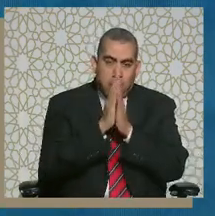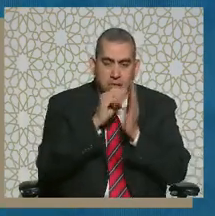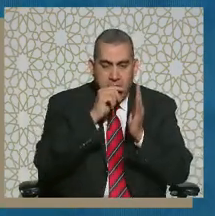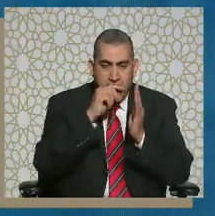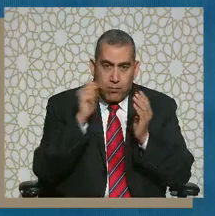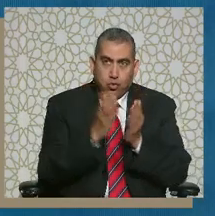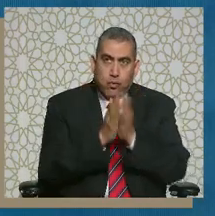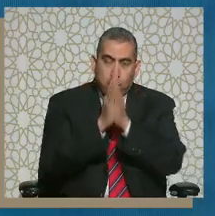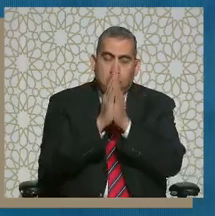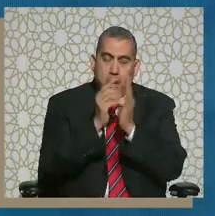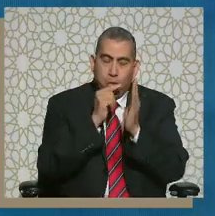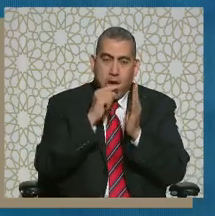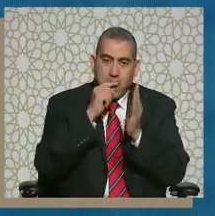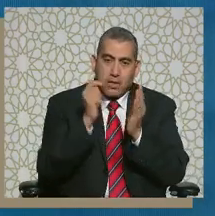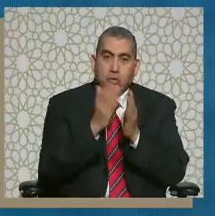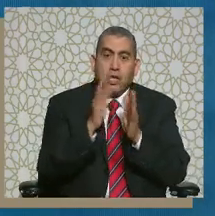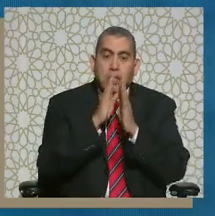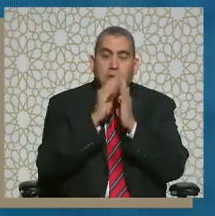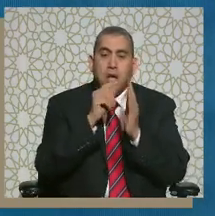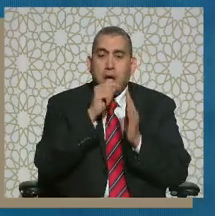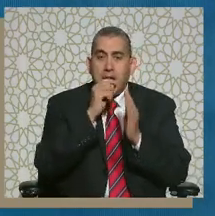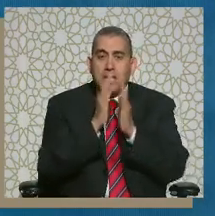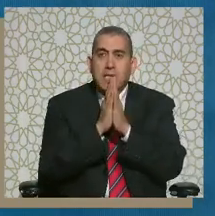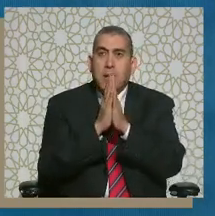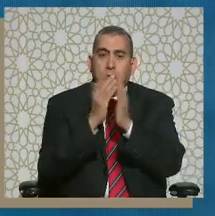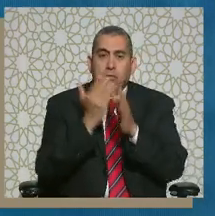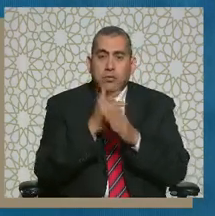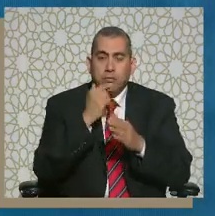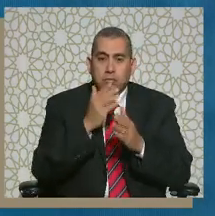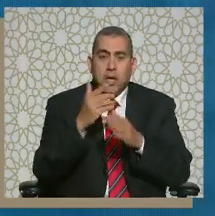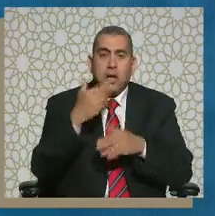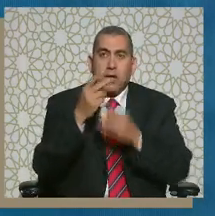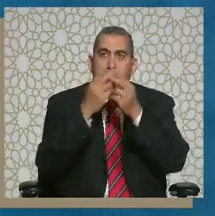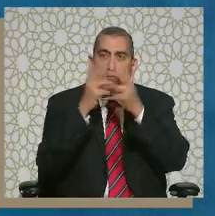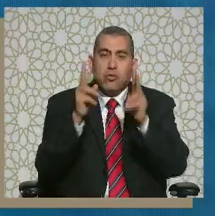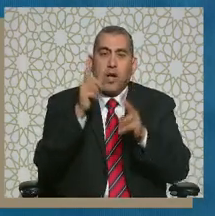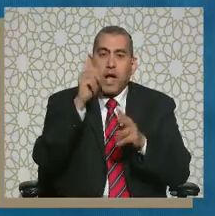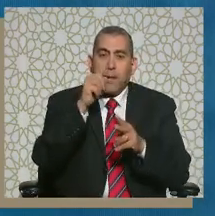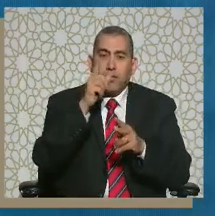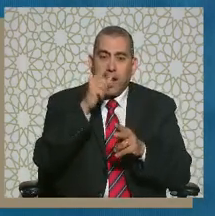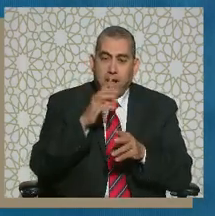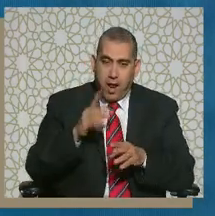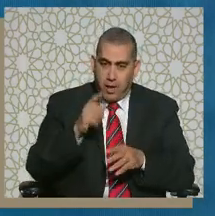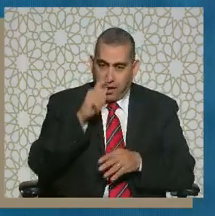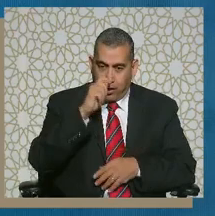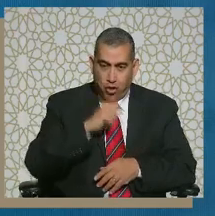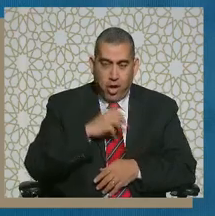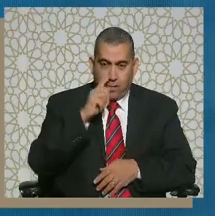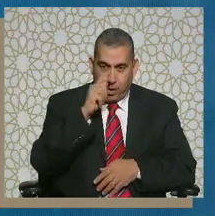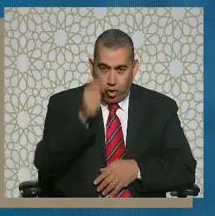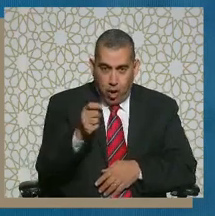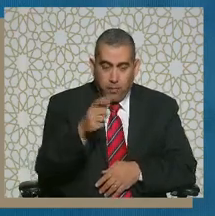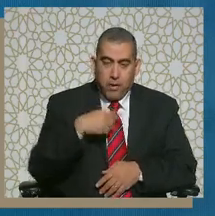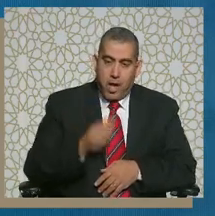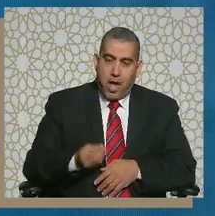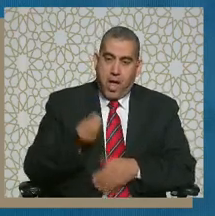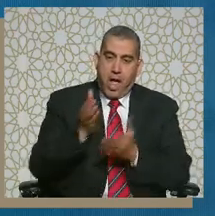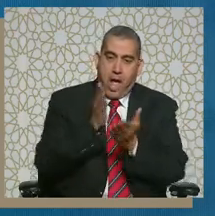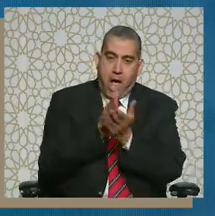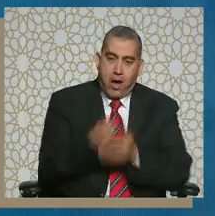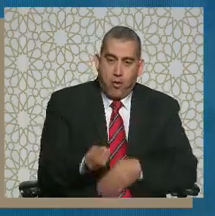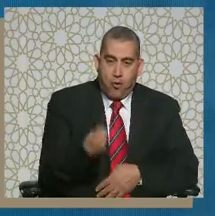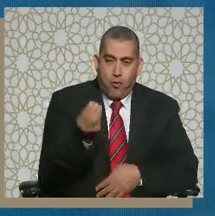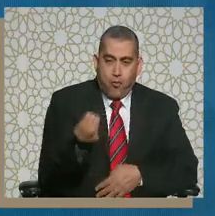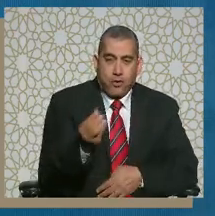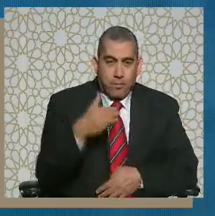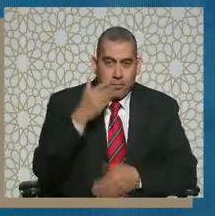يستغفر الله سبحانه وتعالى طب التوبه امتى ستقبل بقى هتقبل لما ترد المظالم لما ترد حقوق الناس لكن ليس